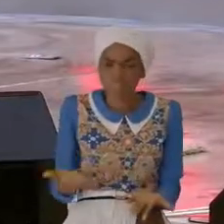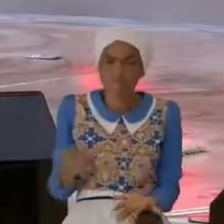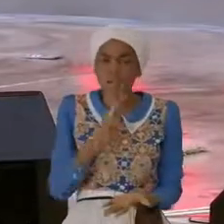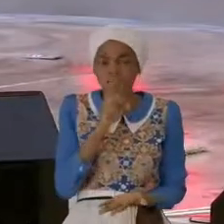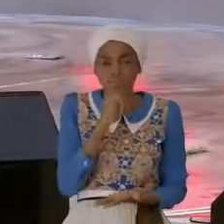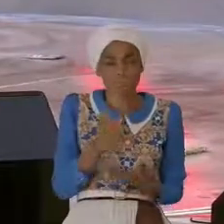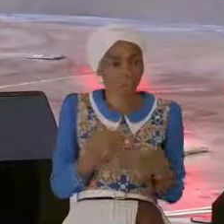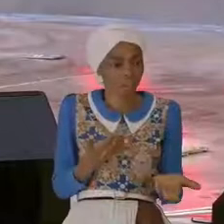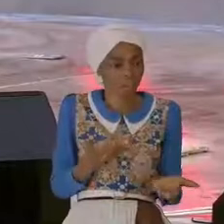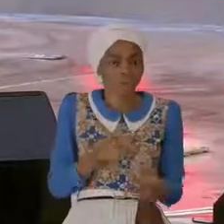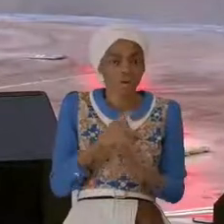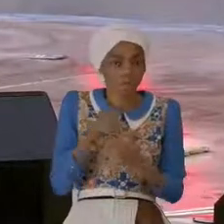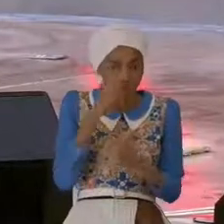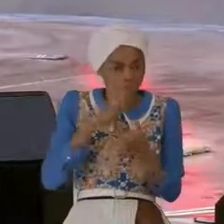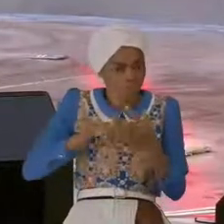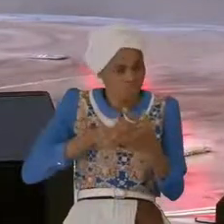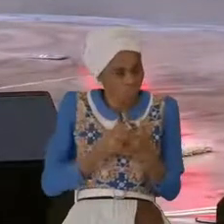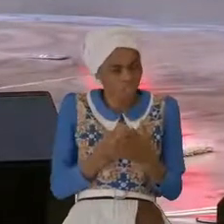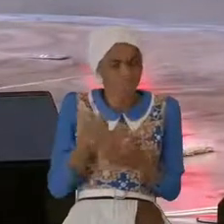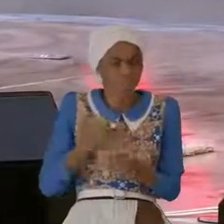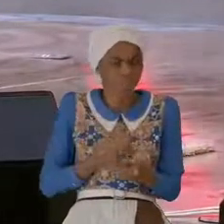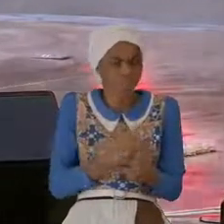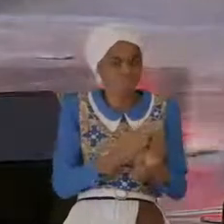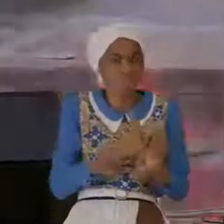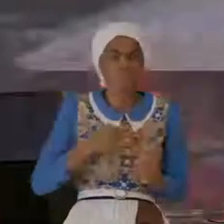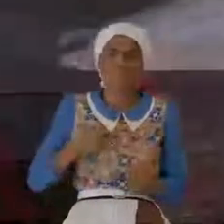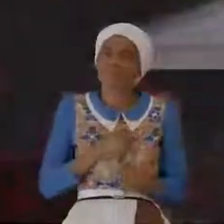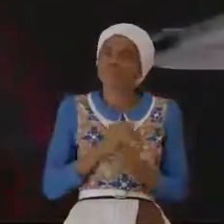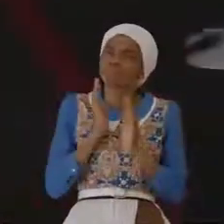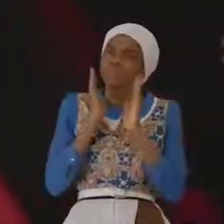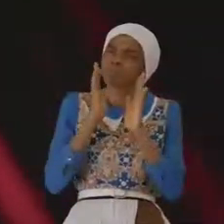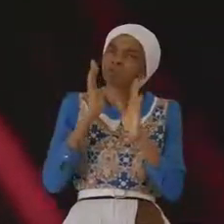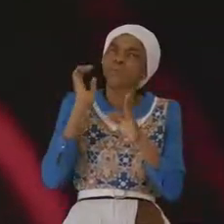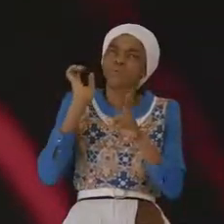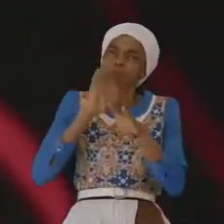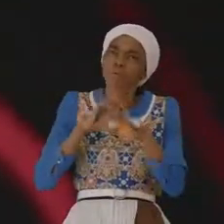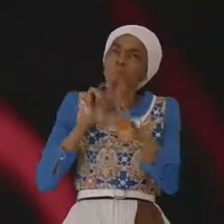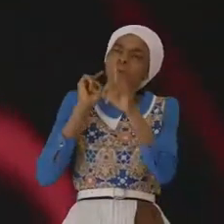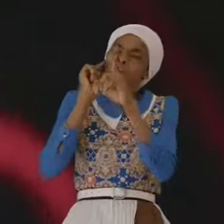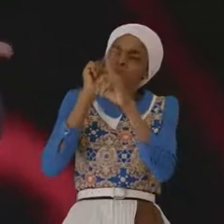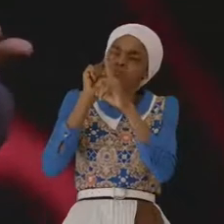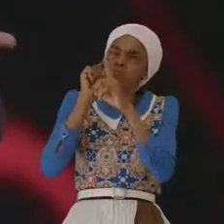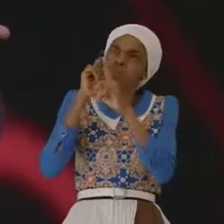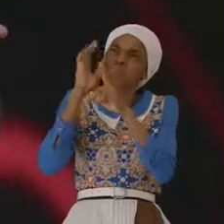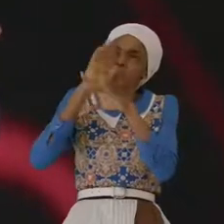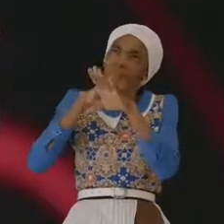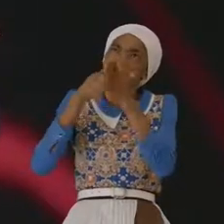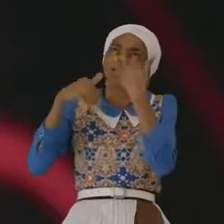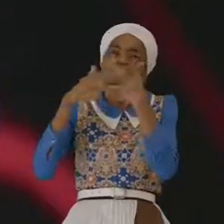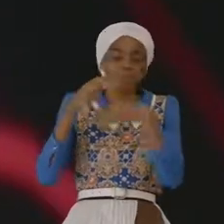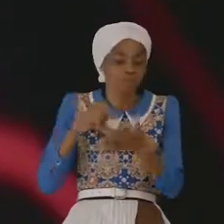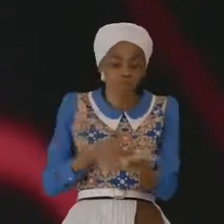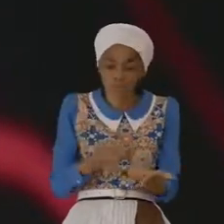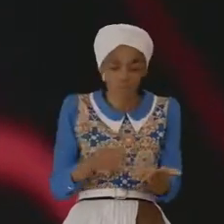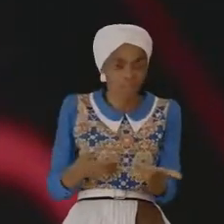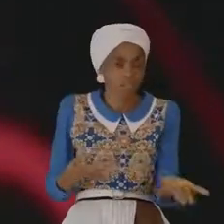lorsque nous avons commencé la voie et nous focalisons sur notre destination qui est le ciel. Ces choses